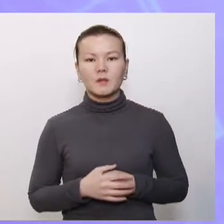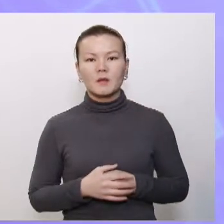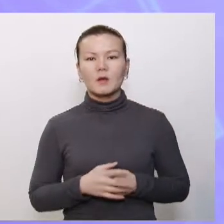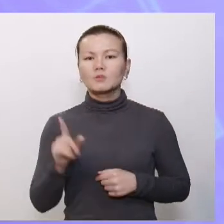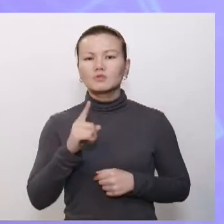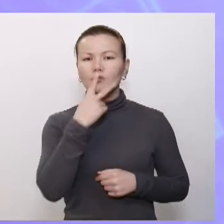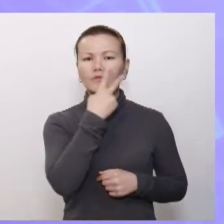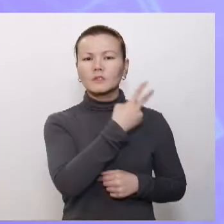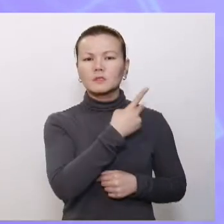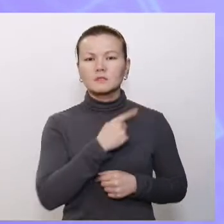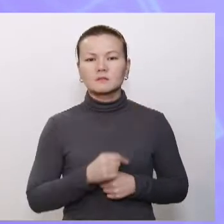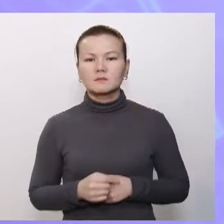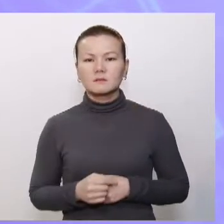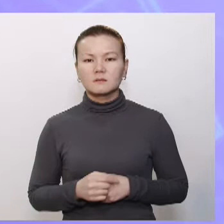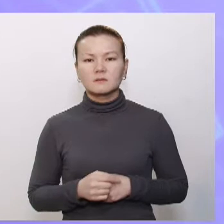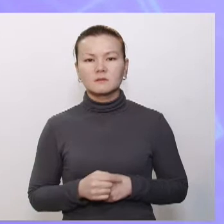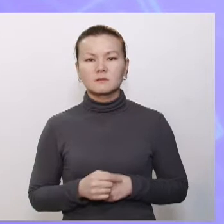Эмнелерди байкап атасыңар?